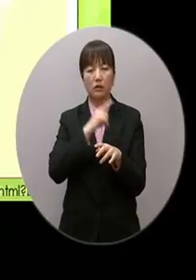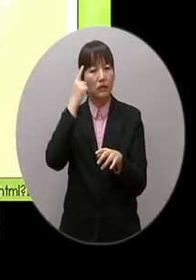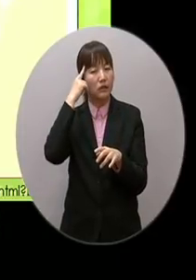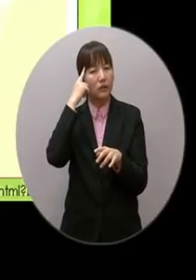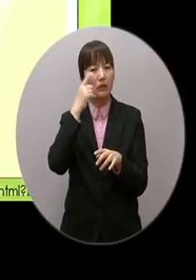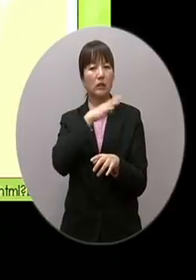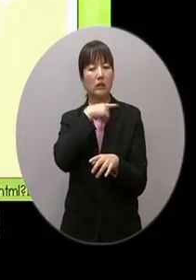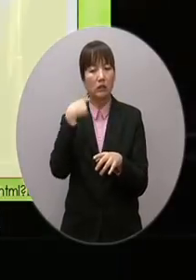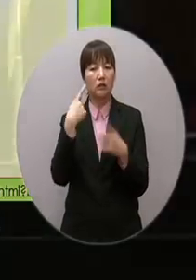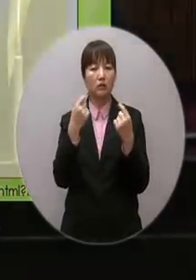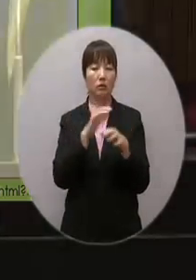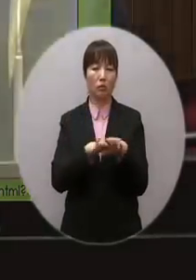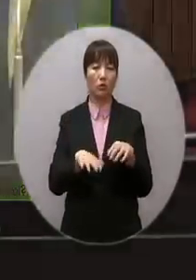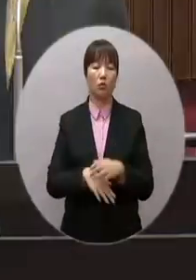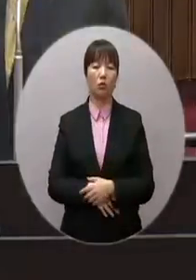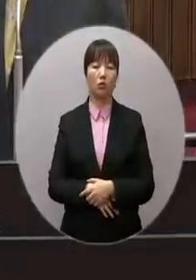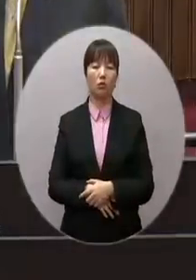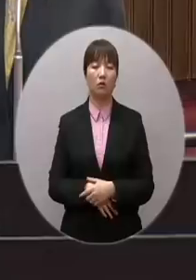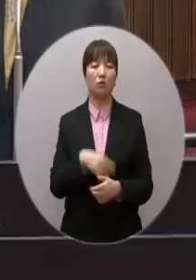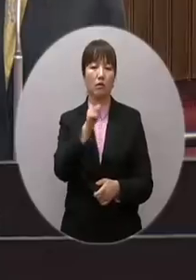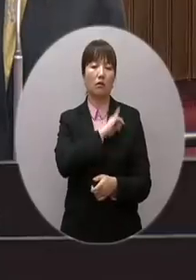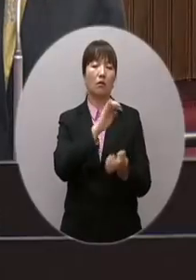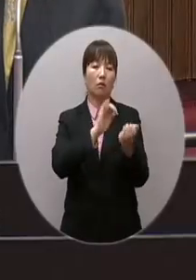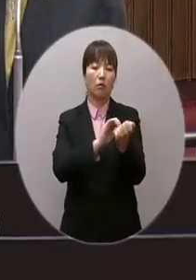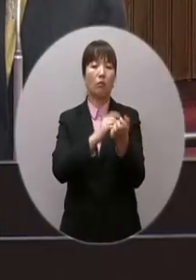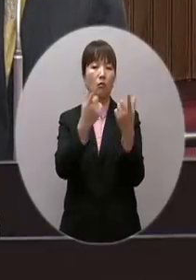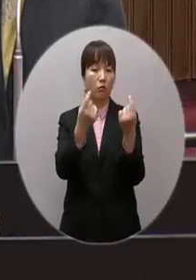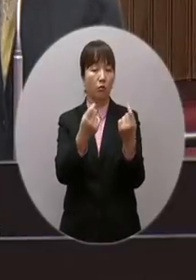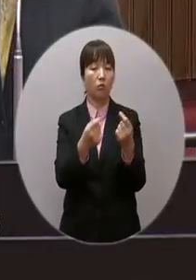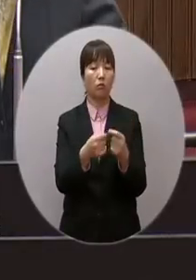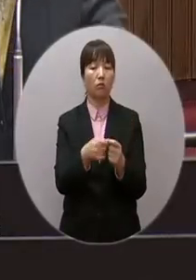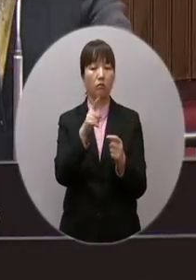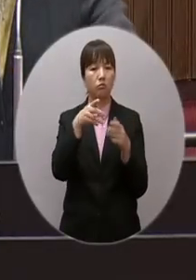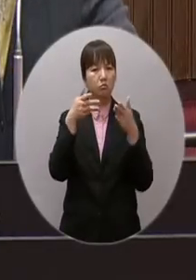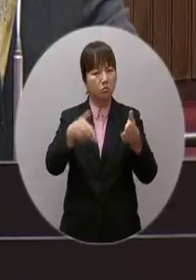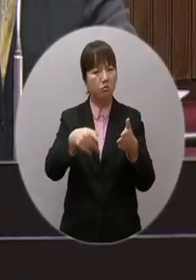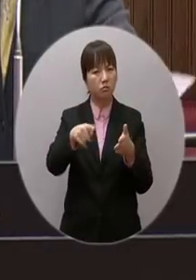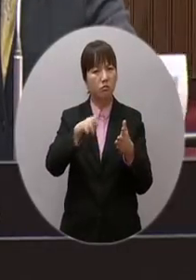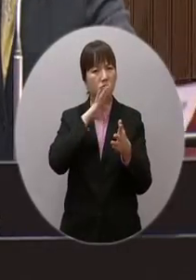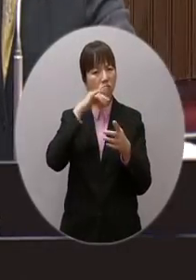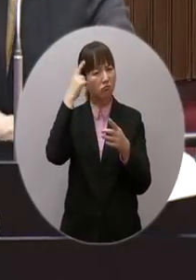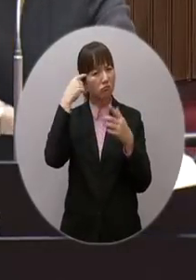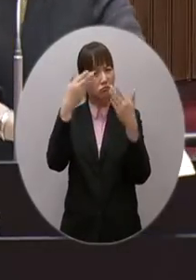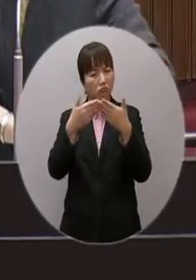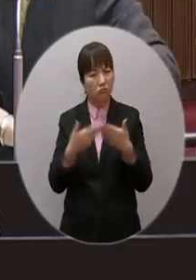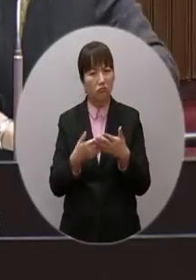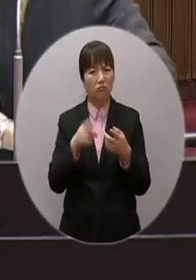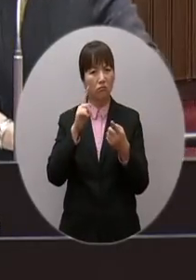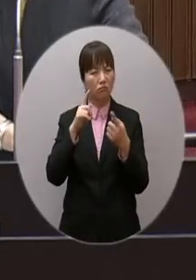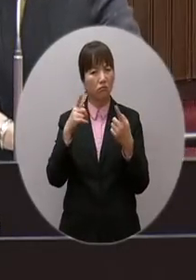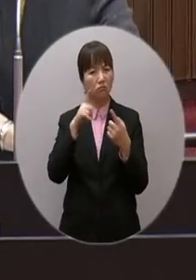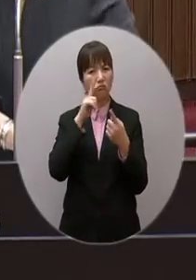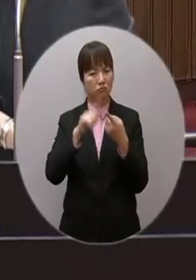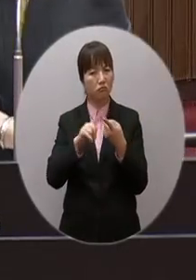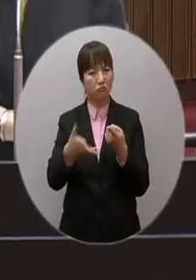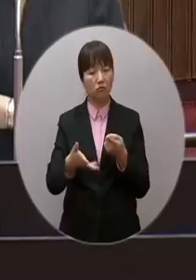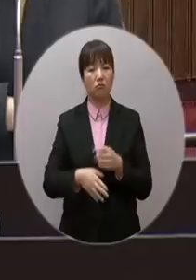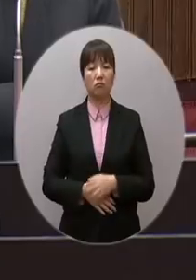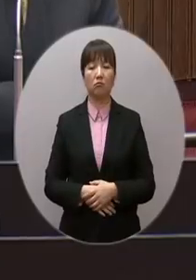念。我不丢，院长你自己也是医生嘛，哈，你对于这样子的逻辑跟这样的说法，你觉得认不认